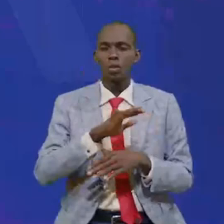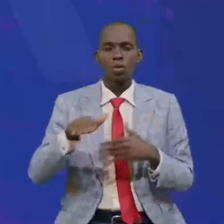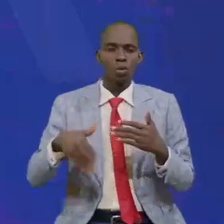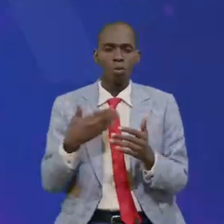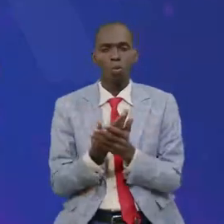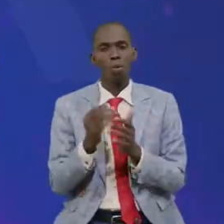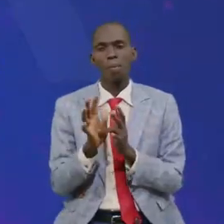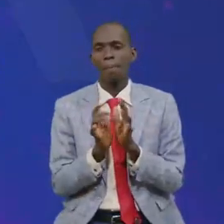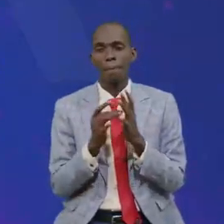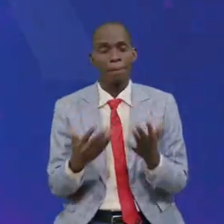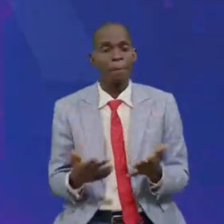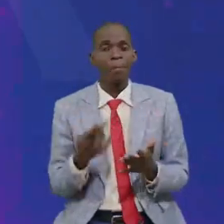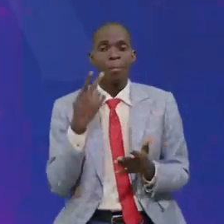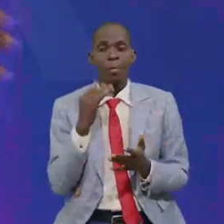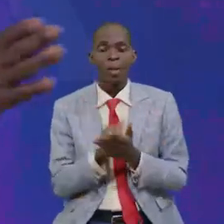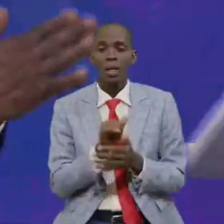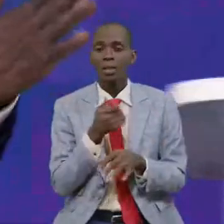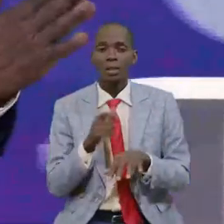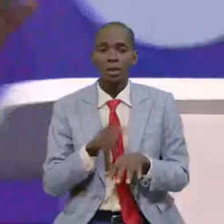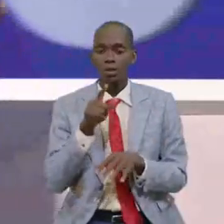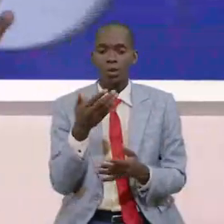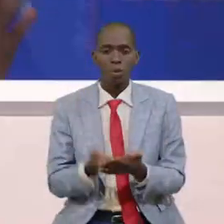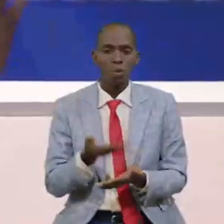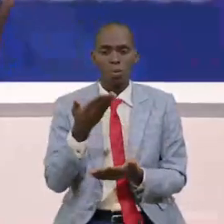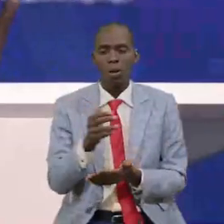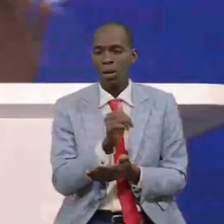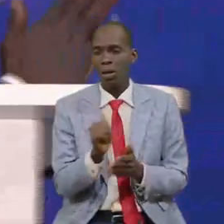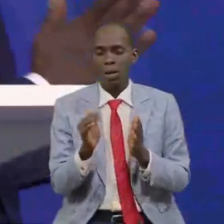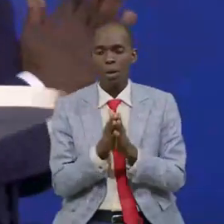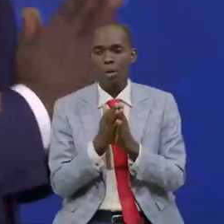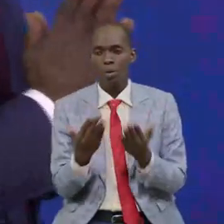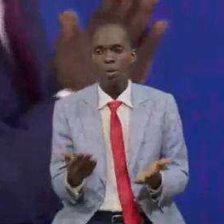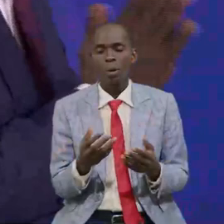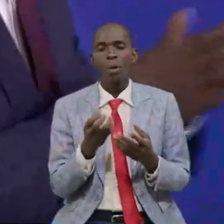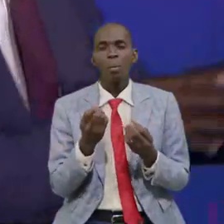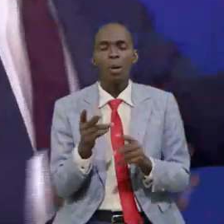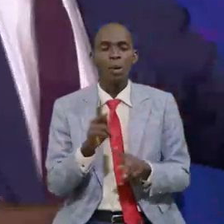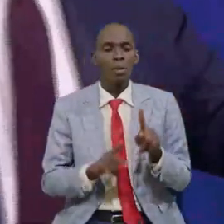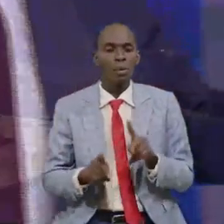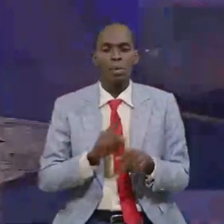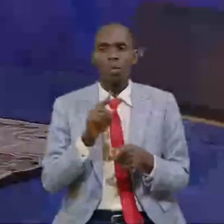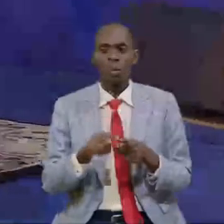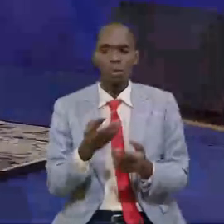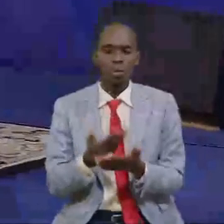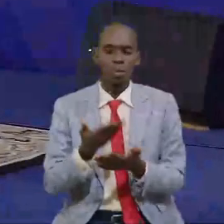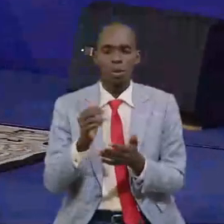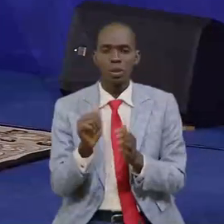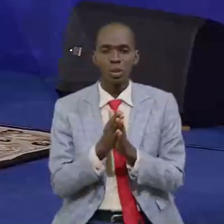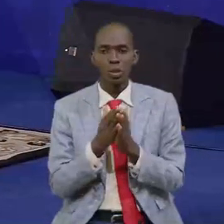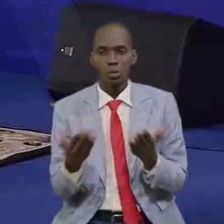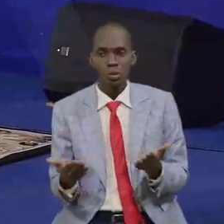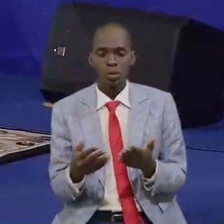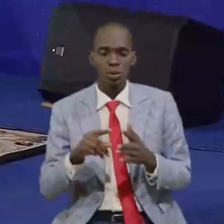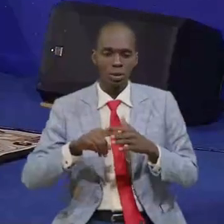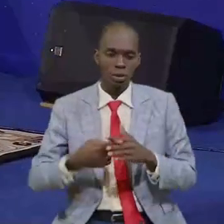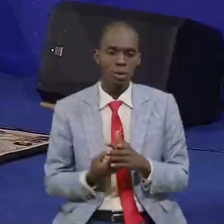comprenez, chaque fois que vous achetez un livre, plusieurs, quand vous lisez le livre que vous avez acheté, vous commencez du chapitre